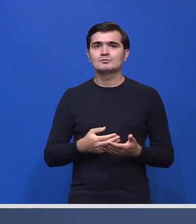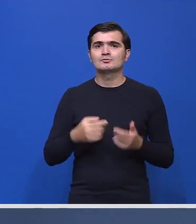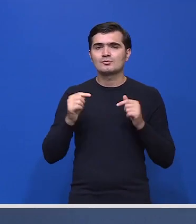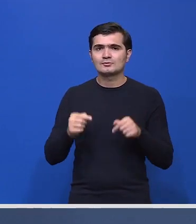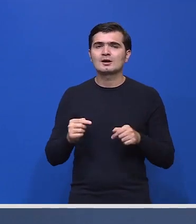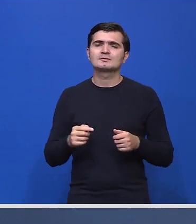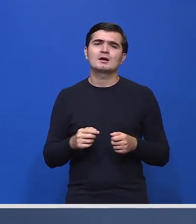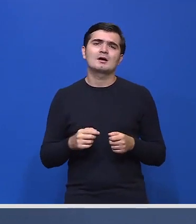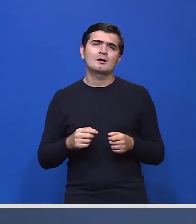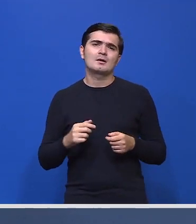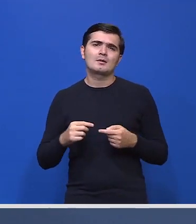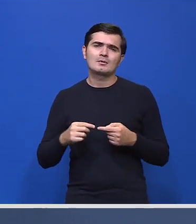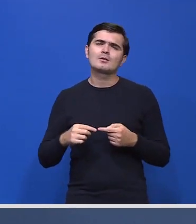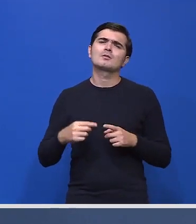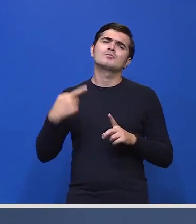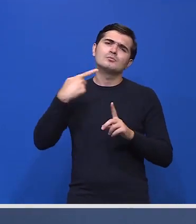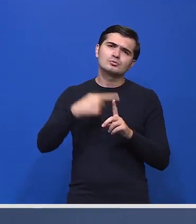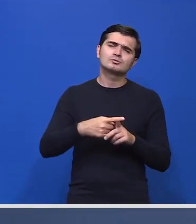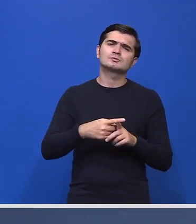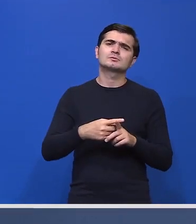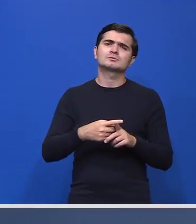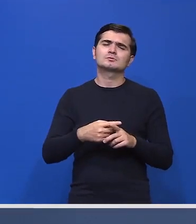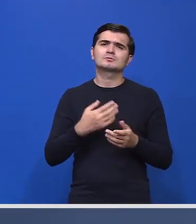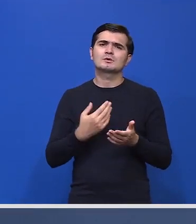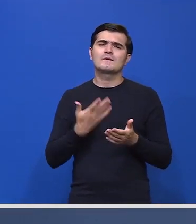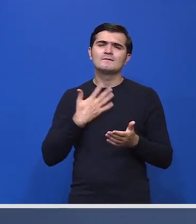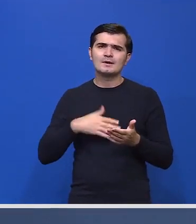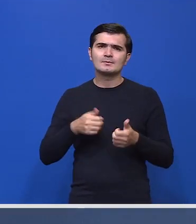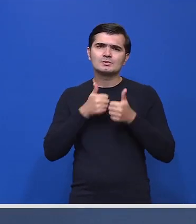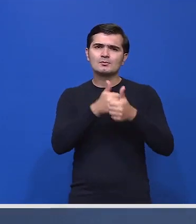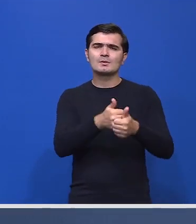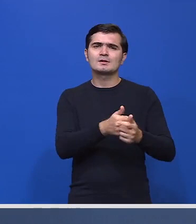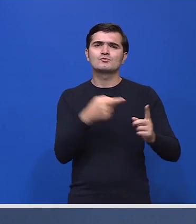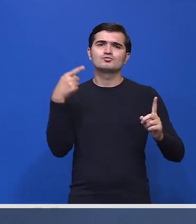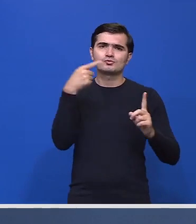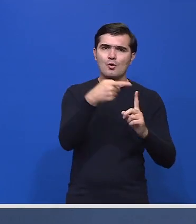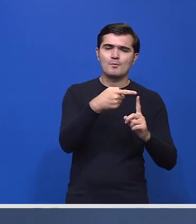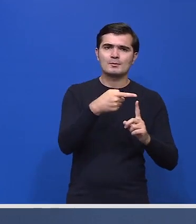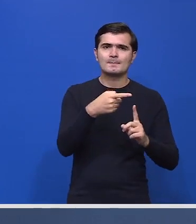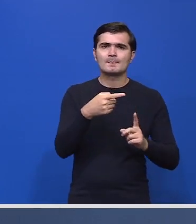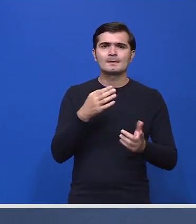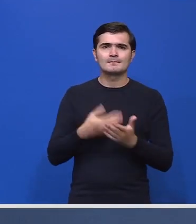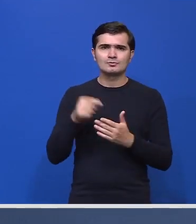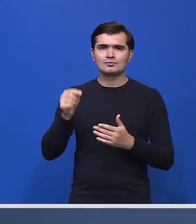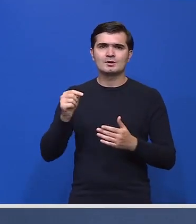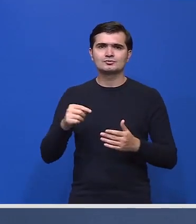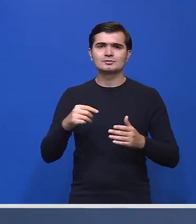și un obiectiv pe care ni l-am propus ca acest grad de absorție